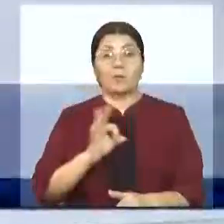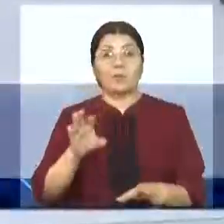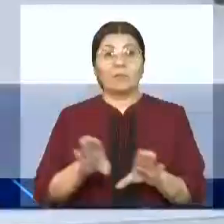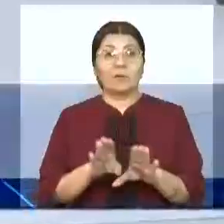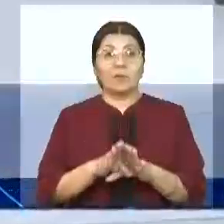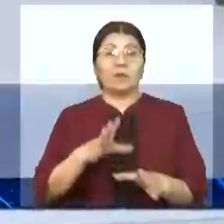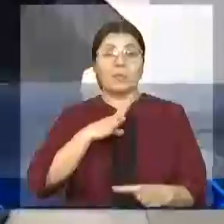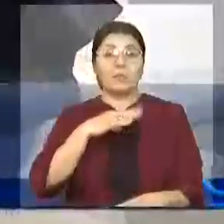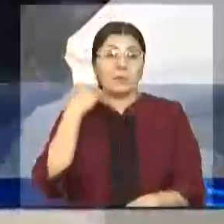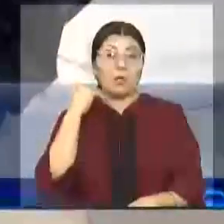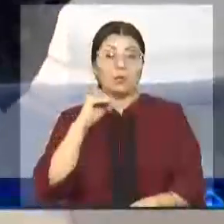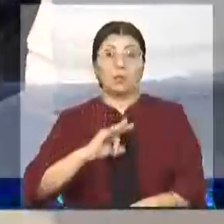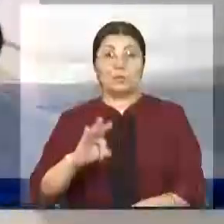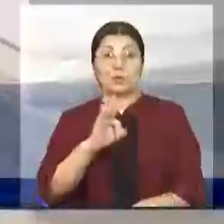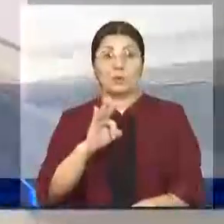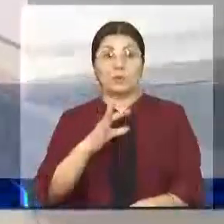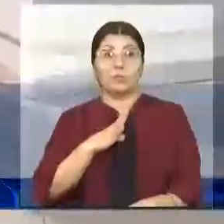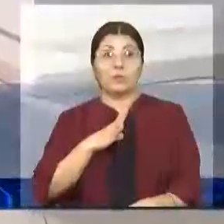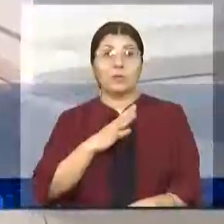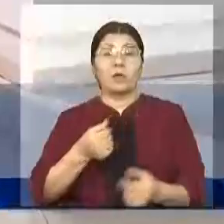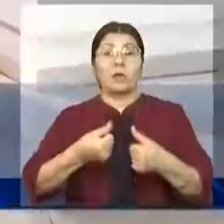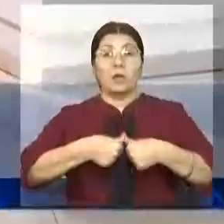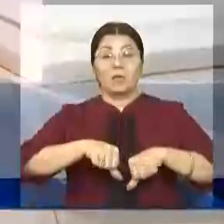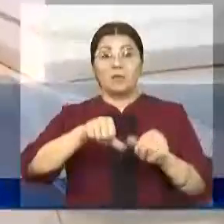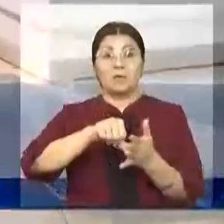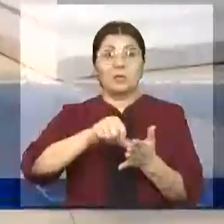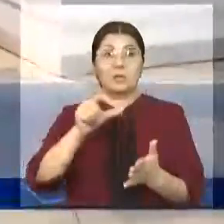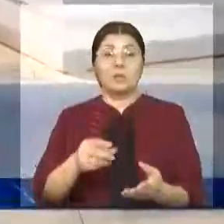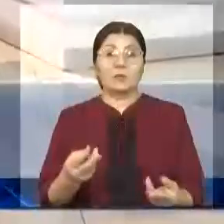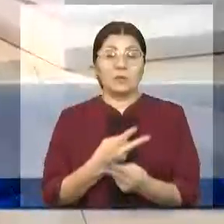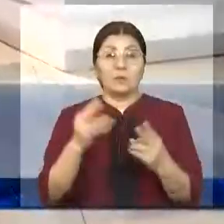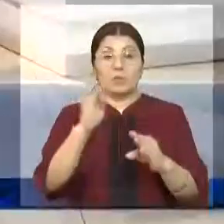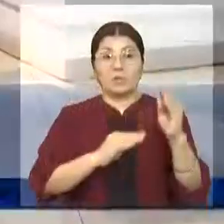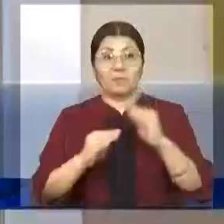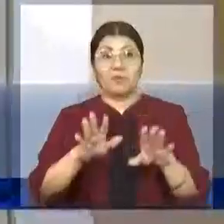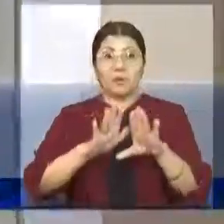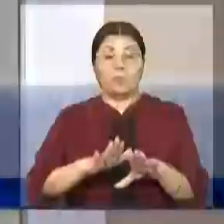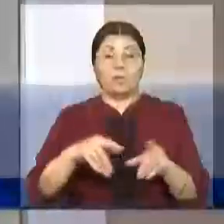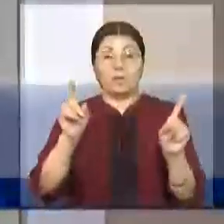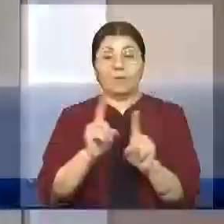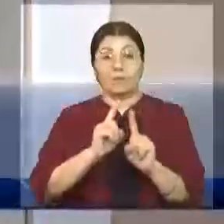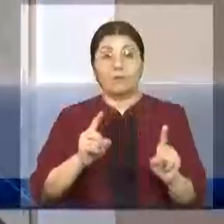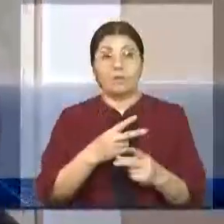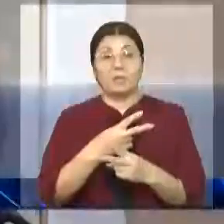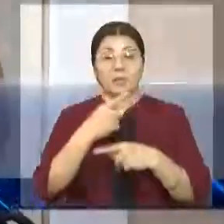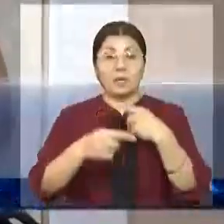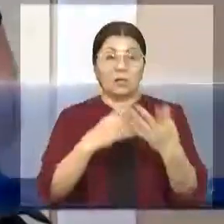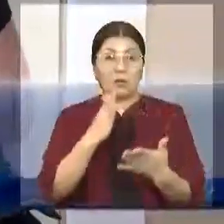раз они посетили Актюбинскую область. Члены экспедиции осмотрели экспонаты местного краеведческого музея. Далее они посетят